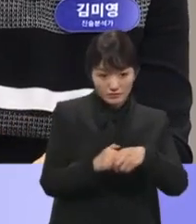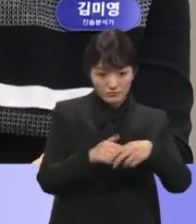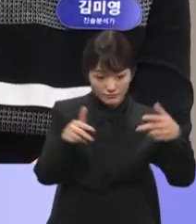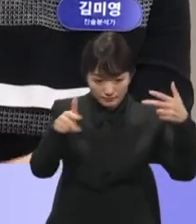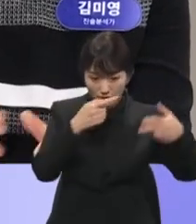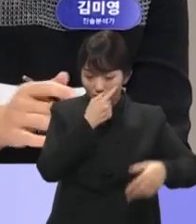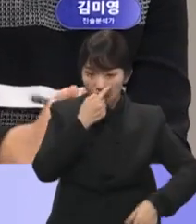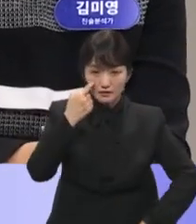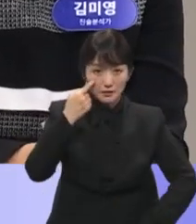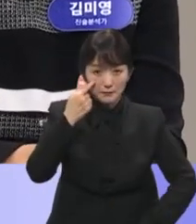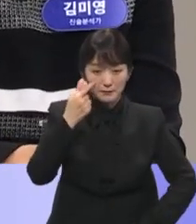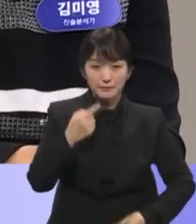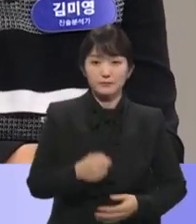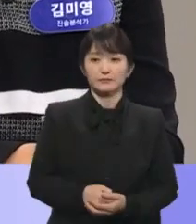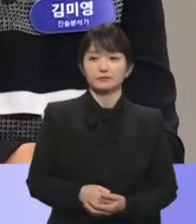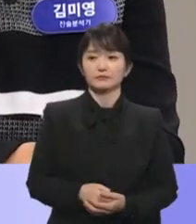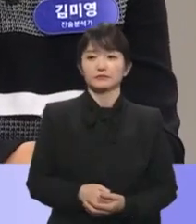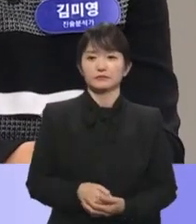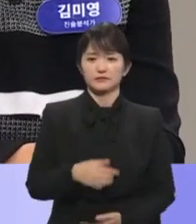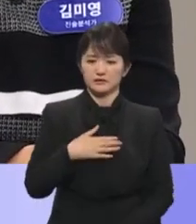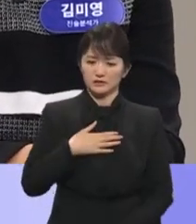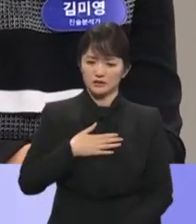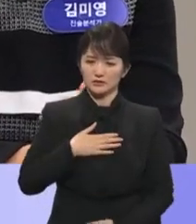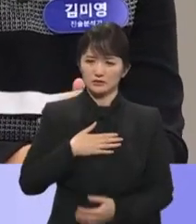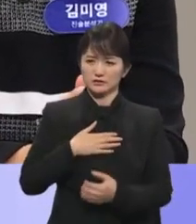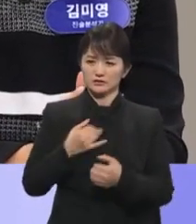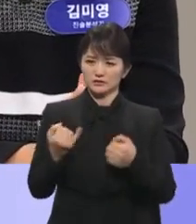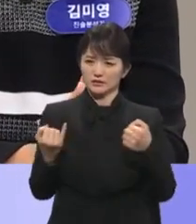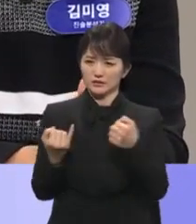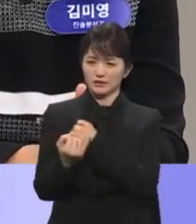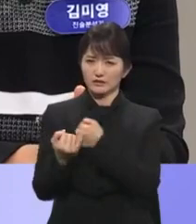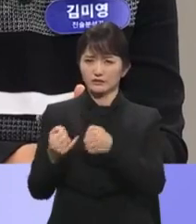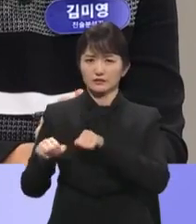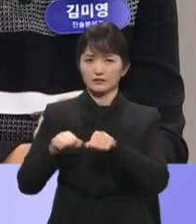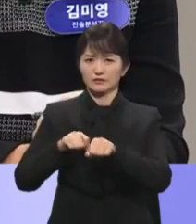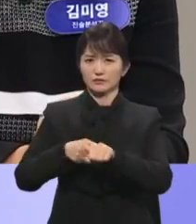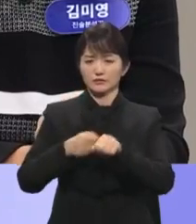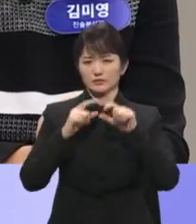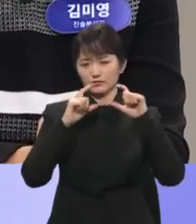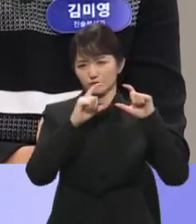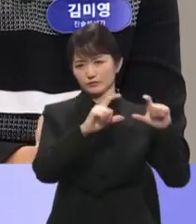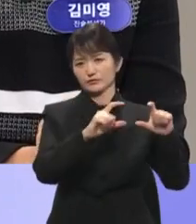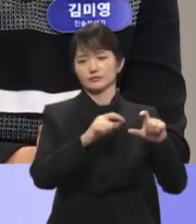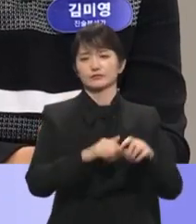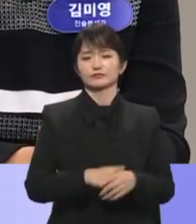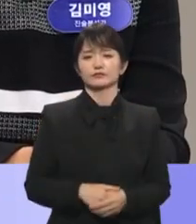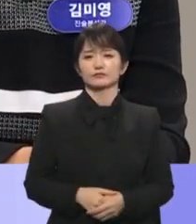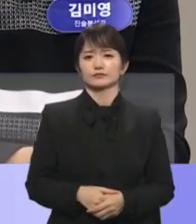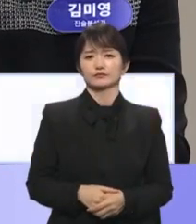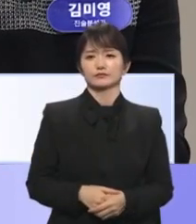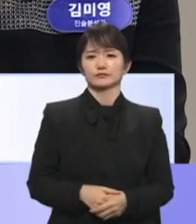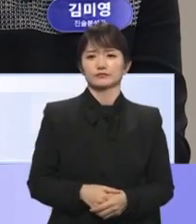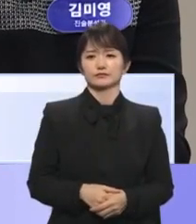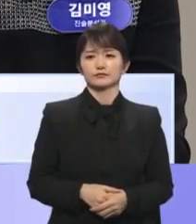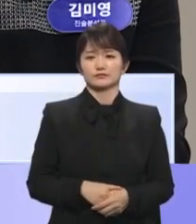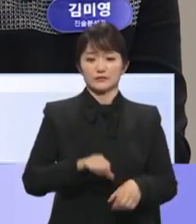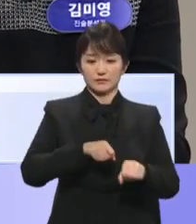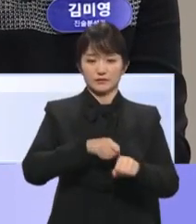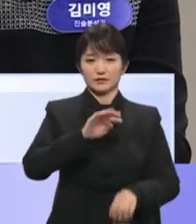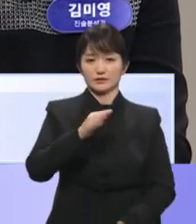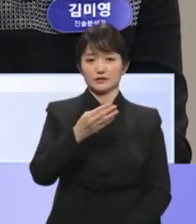식에 이야기를 해서 정서적 학대 행위로음 벌금형을 선고받은 사안입니다 벌금 이제 400만